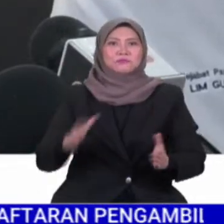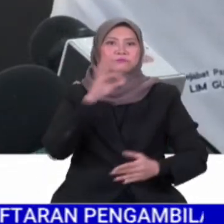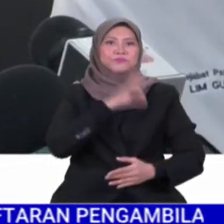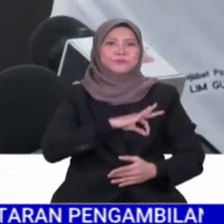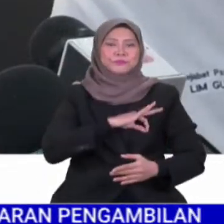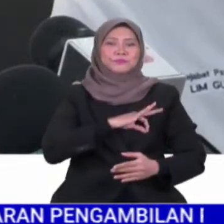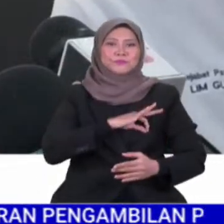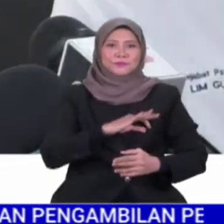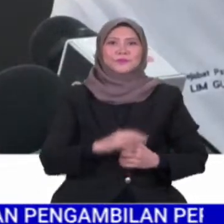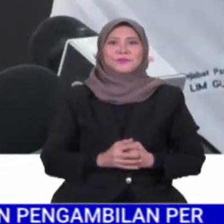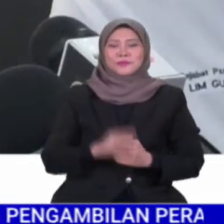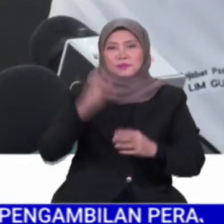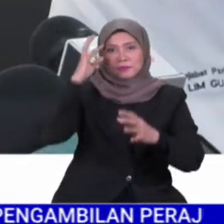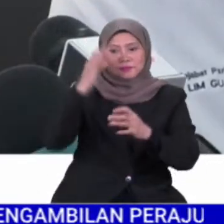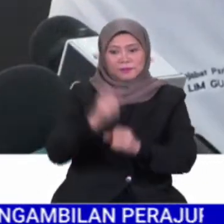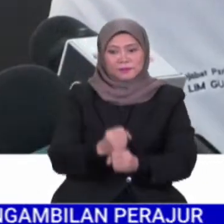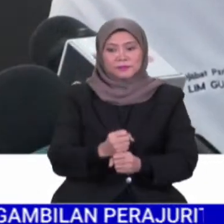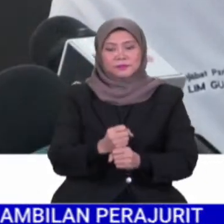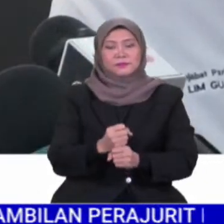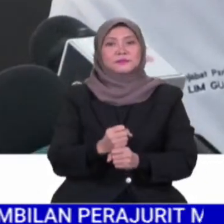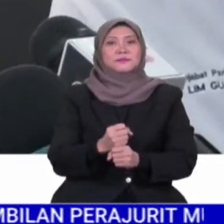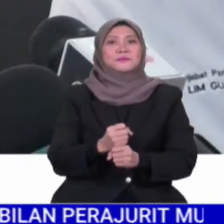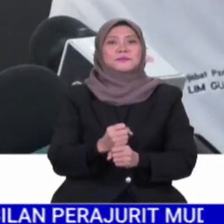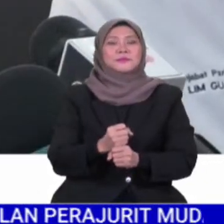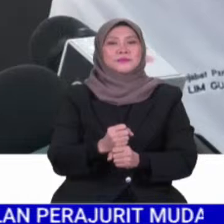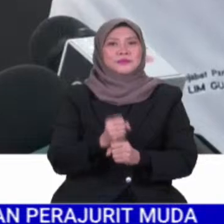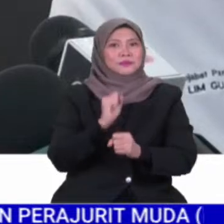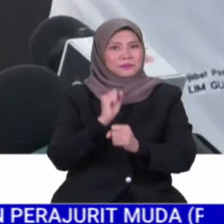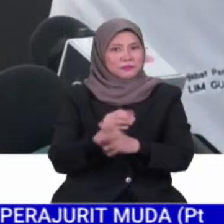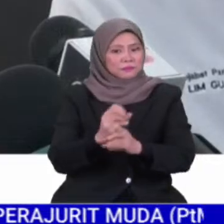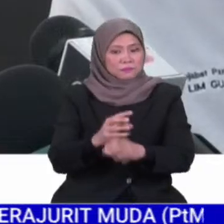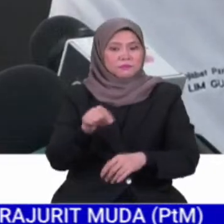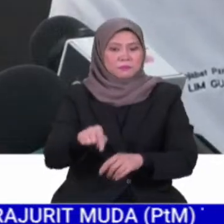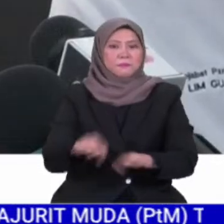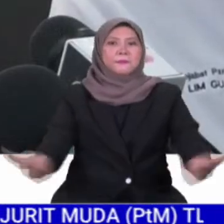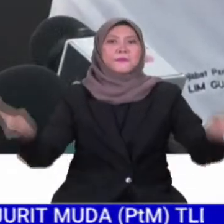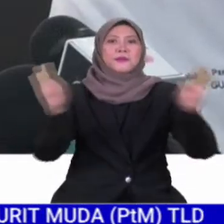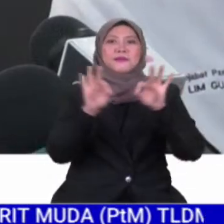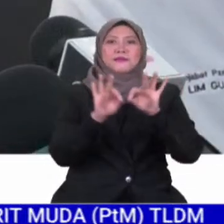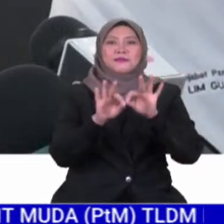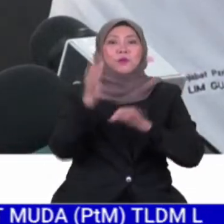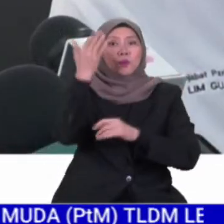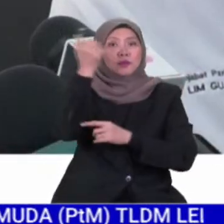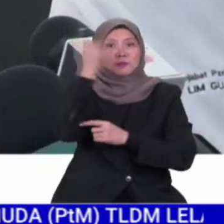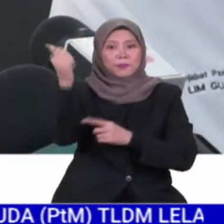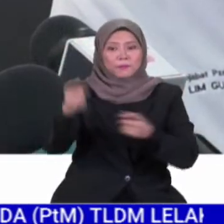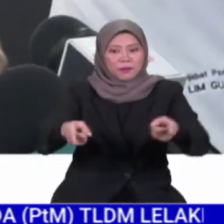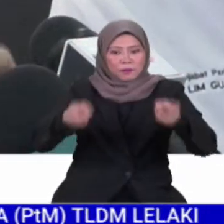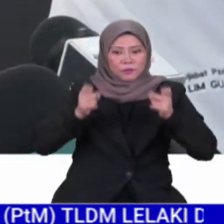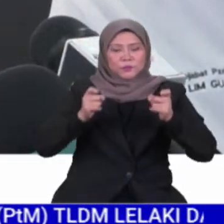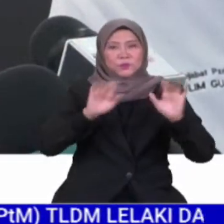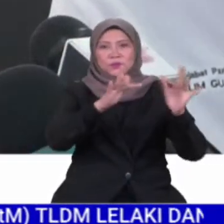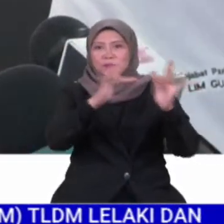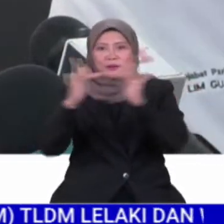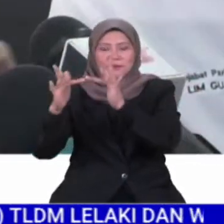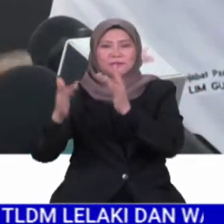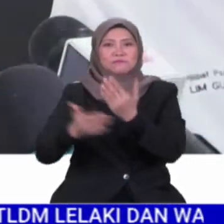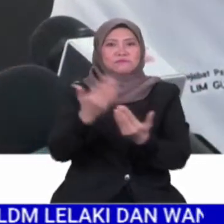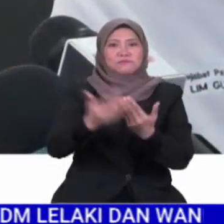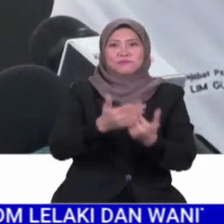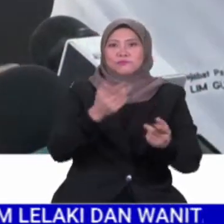penghuni. Dan saya yakin ini adalah satu inisiatif yang penting kerana kelajuan internet, kemudahan